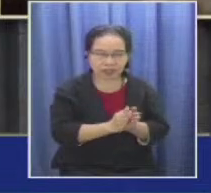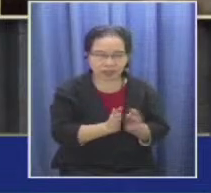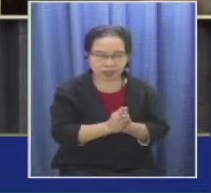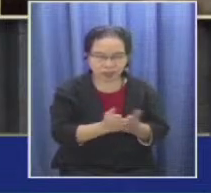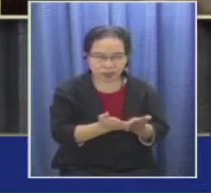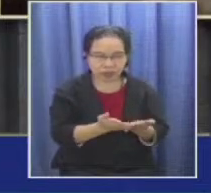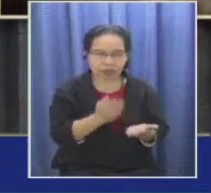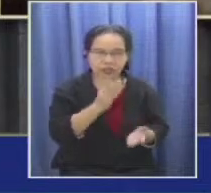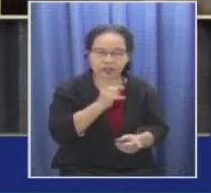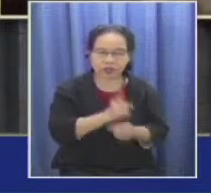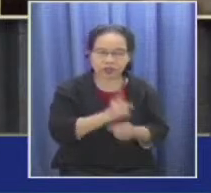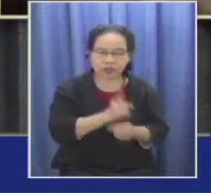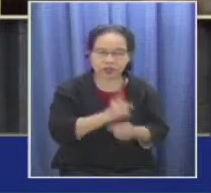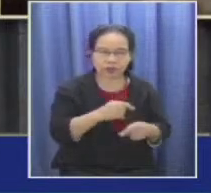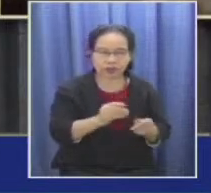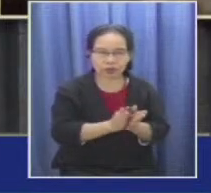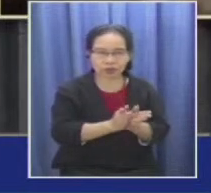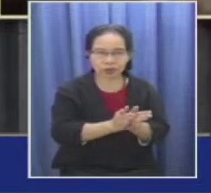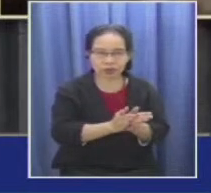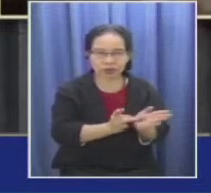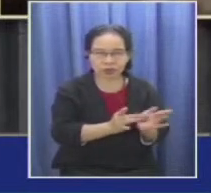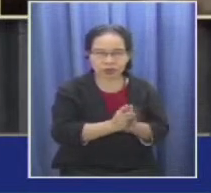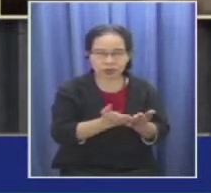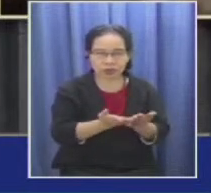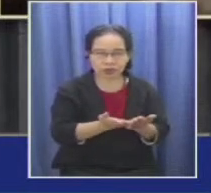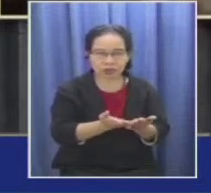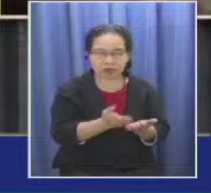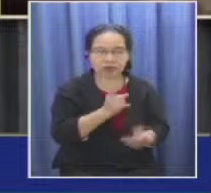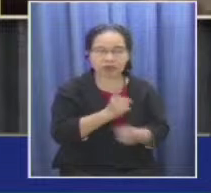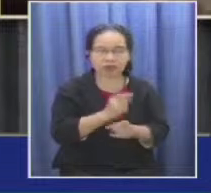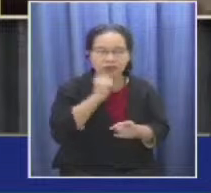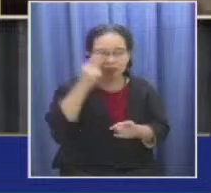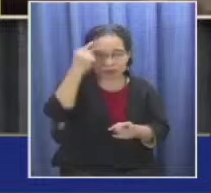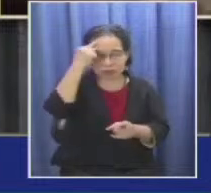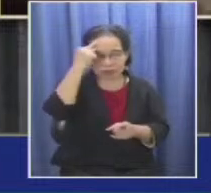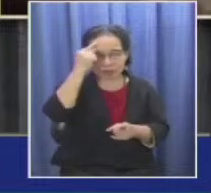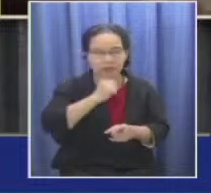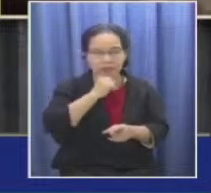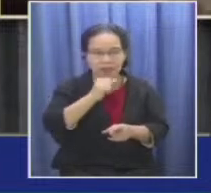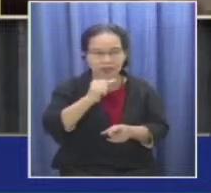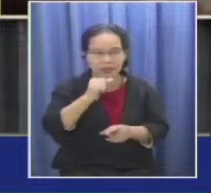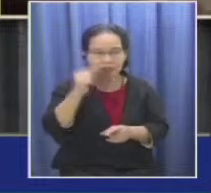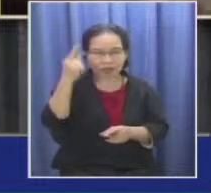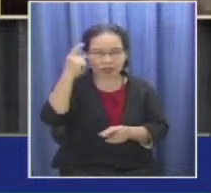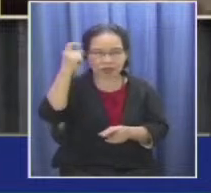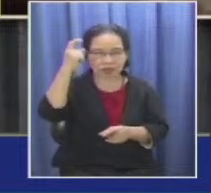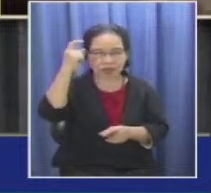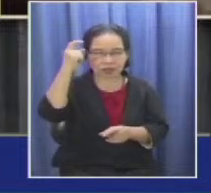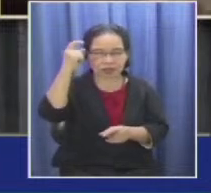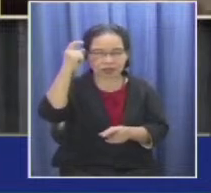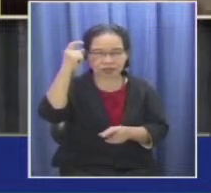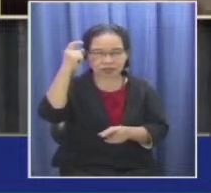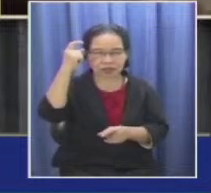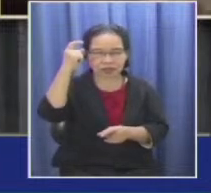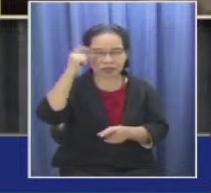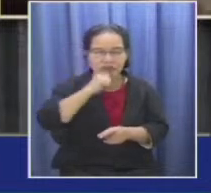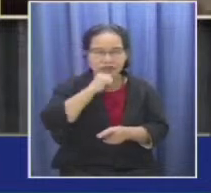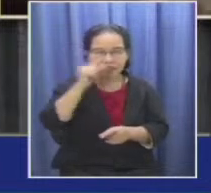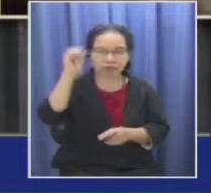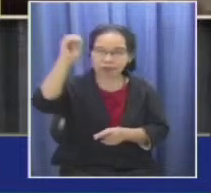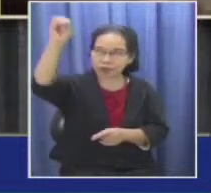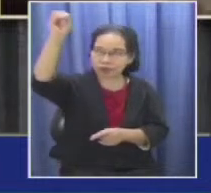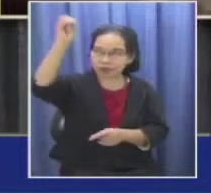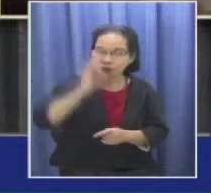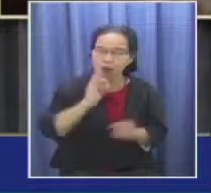mu a Obompa ya Nyankopon tie. O de opa akofre wi ase won tefo nyina so bomeka ho na omompa ye. Nyankopon